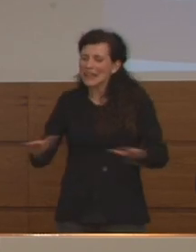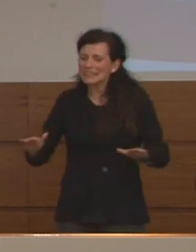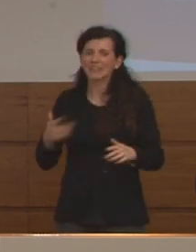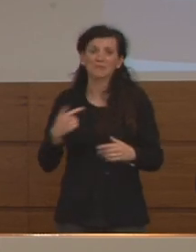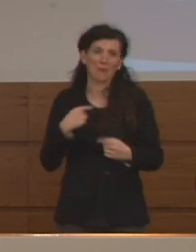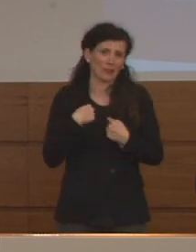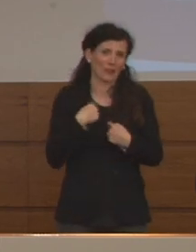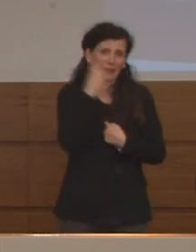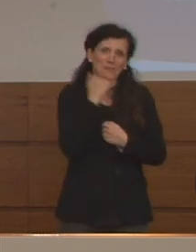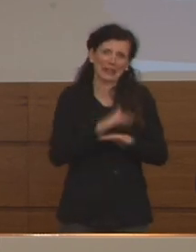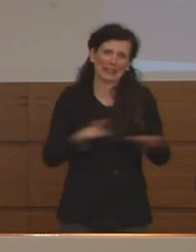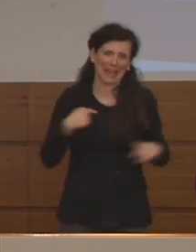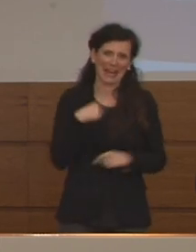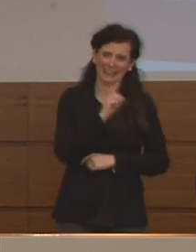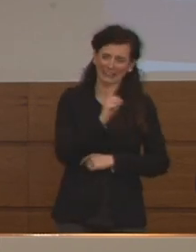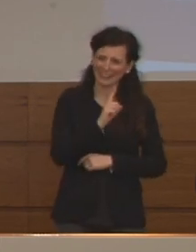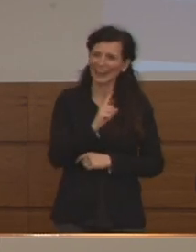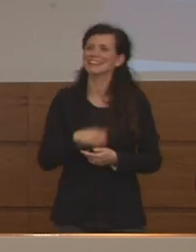legge